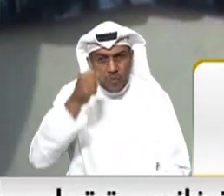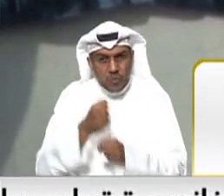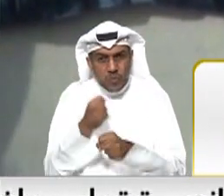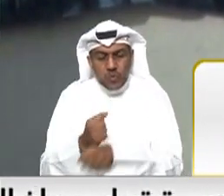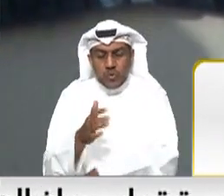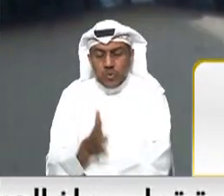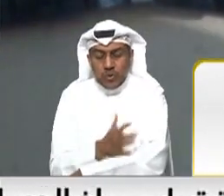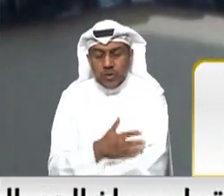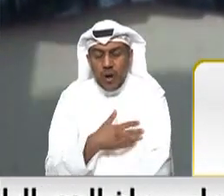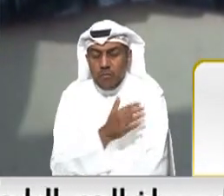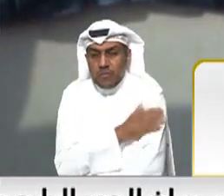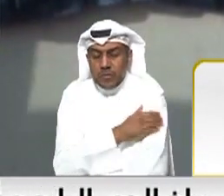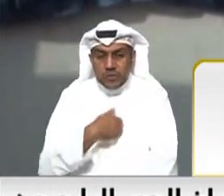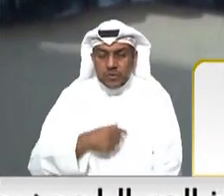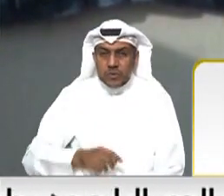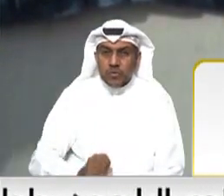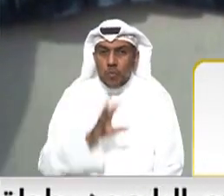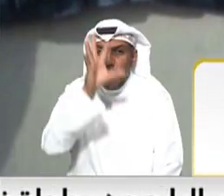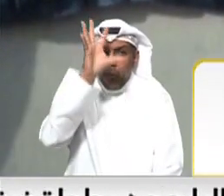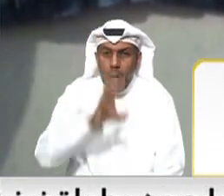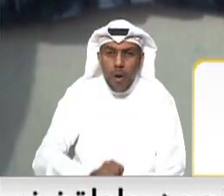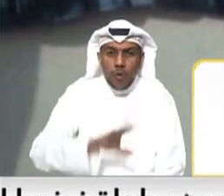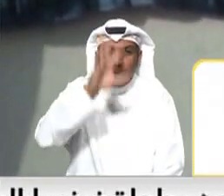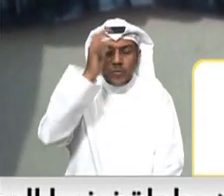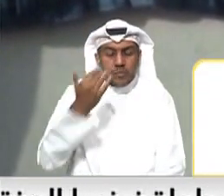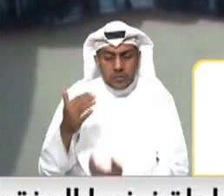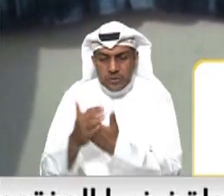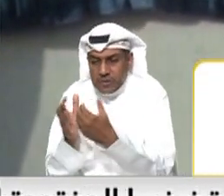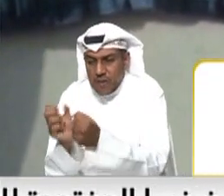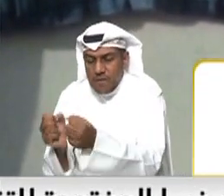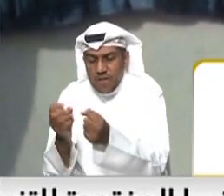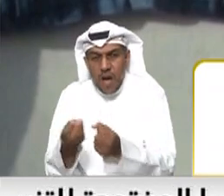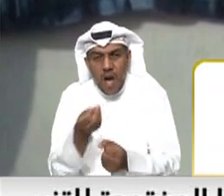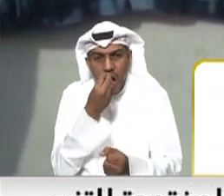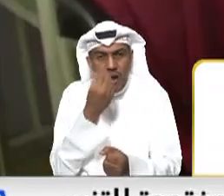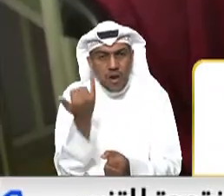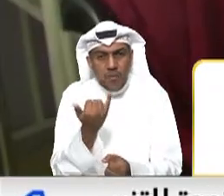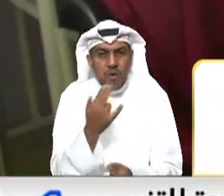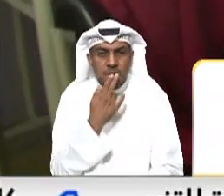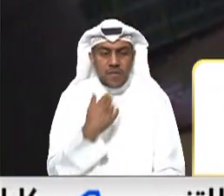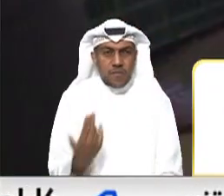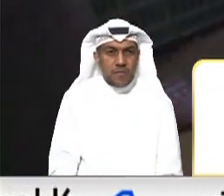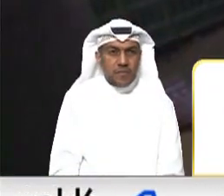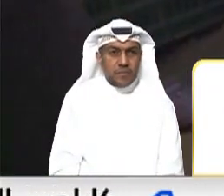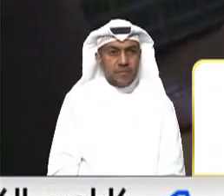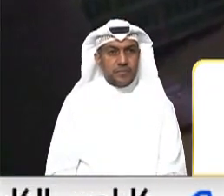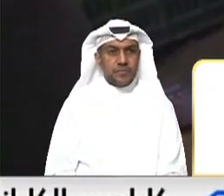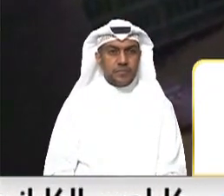واتعب واشقى ليل نهار عشان اني اقدر امرق لقمه عيش إنها بالحلال.